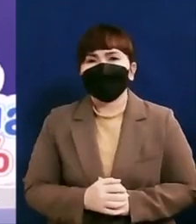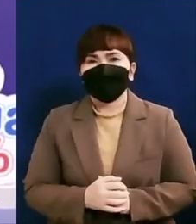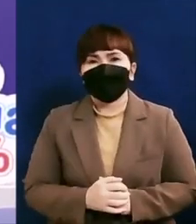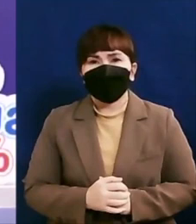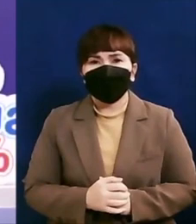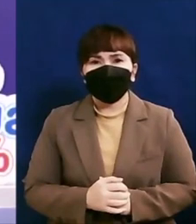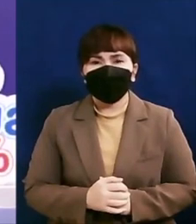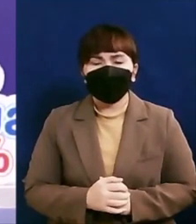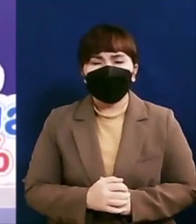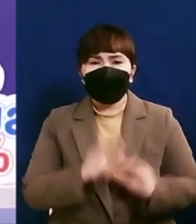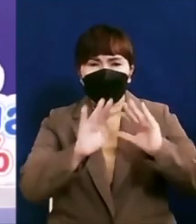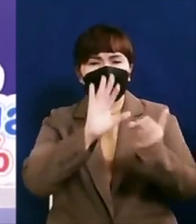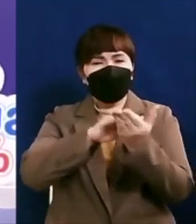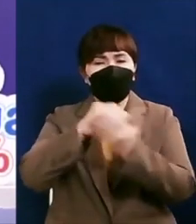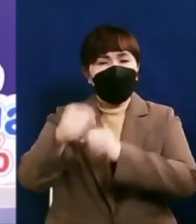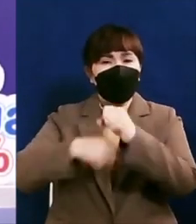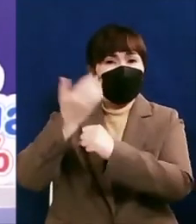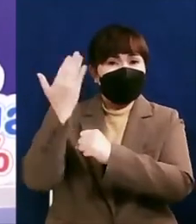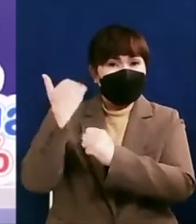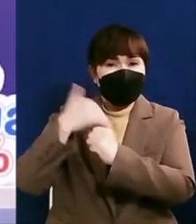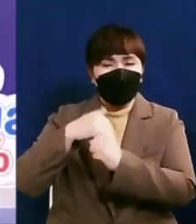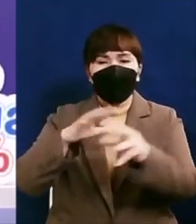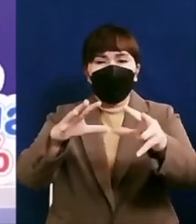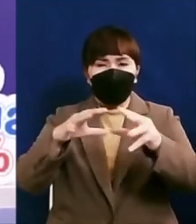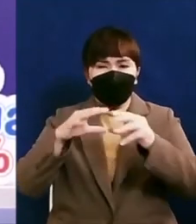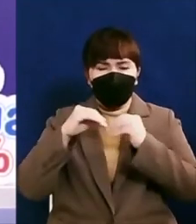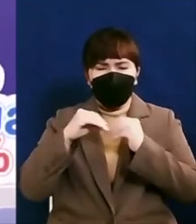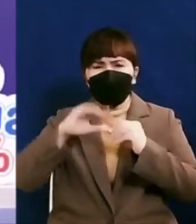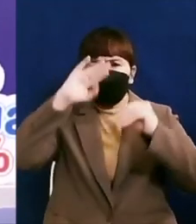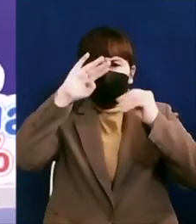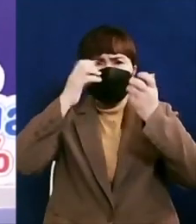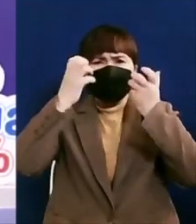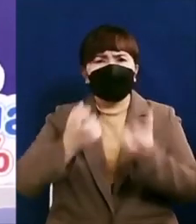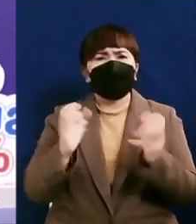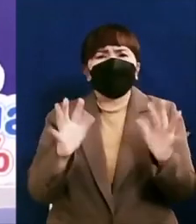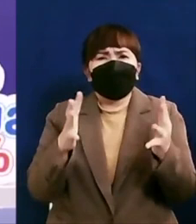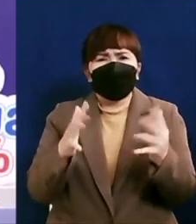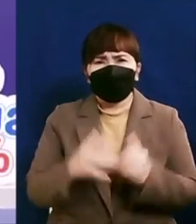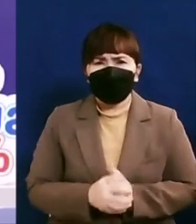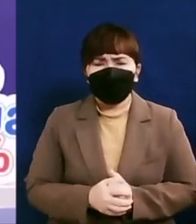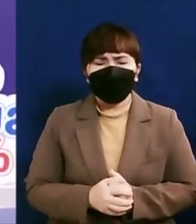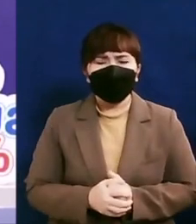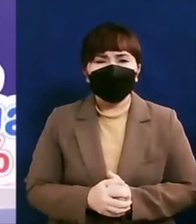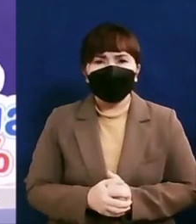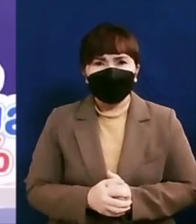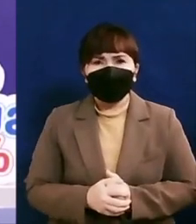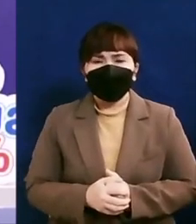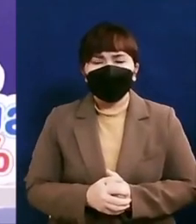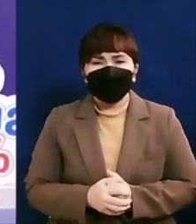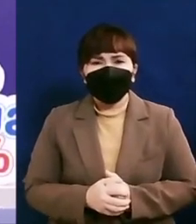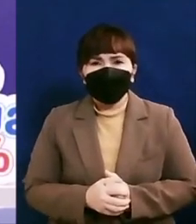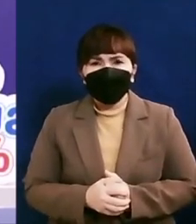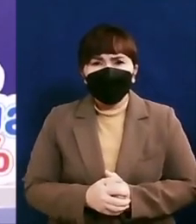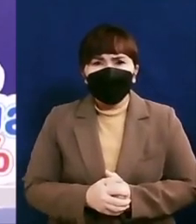กว่าปีที่แล้วนะครับแต่อาการและก็ตัวเชื้อเนี่ยมีความรุนแรงน้อยกว่ามากนะครับจะอยู่เพีย